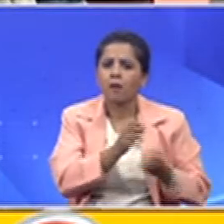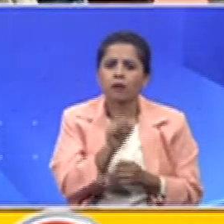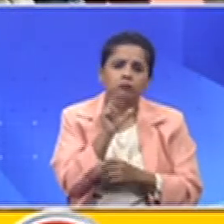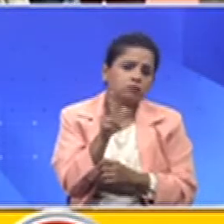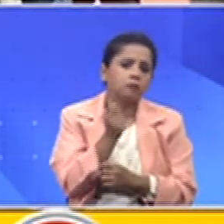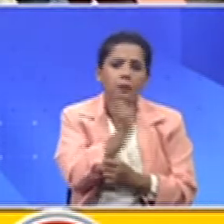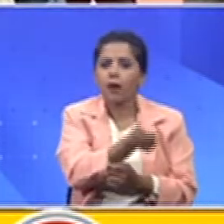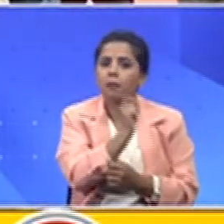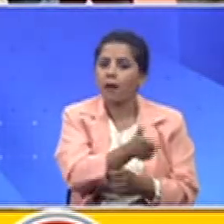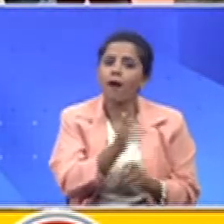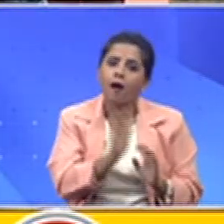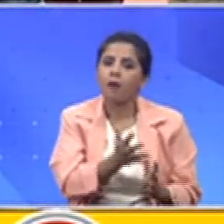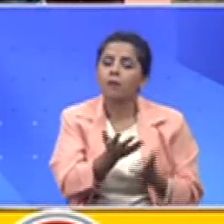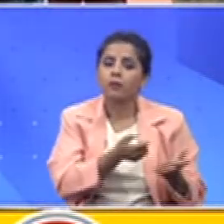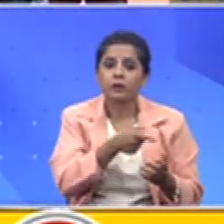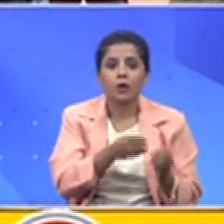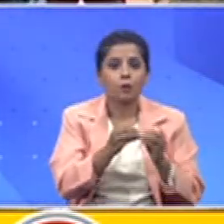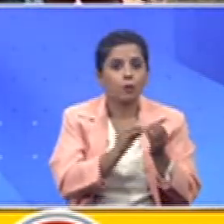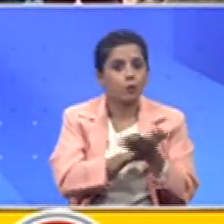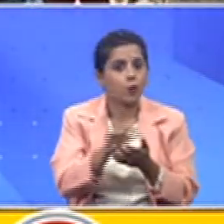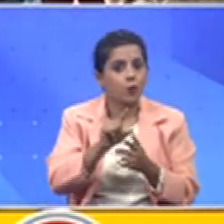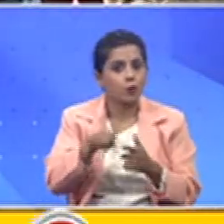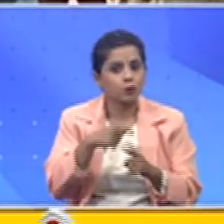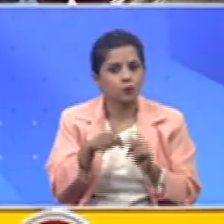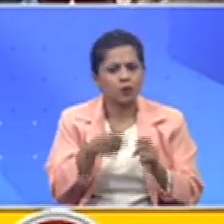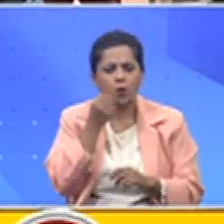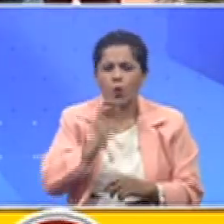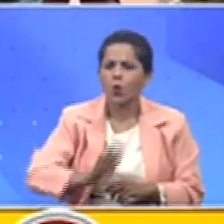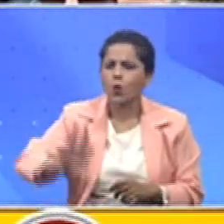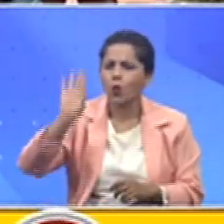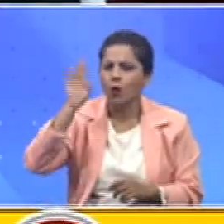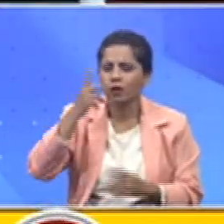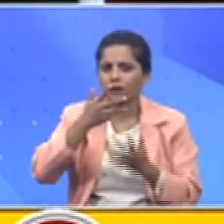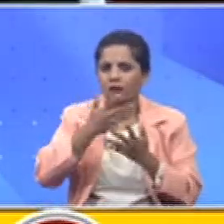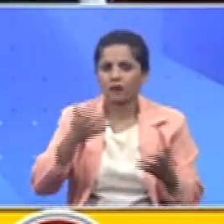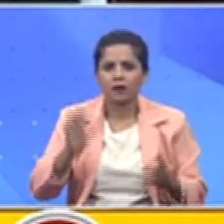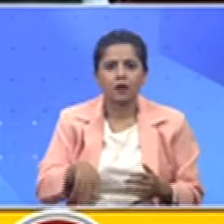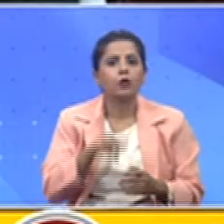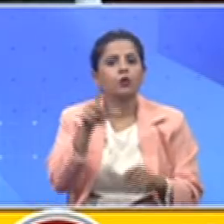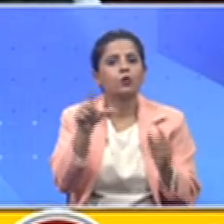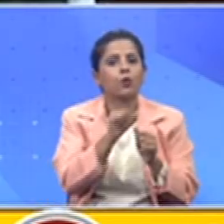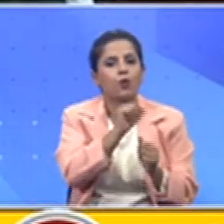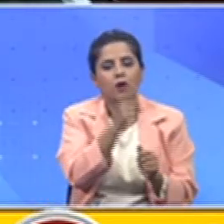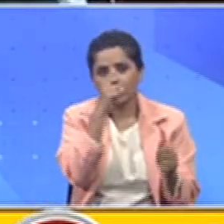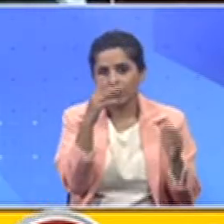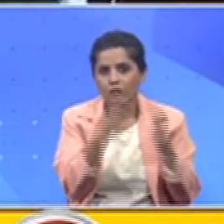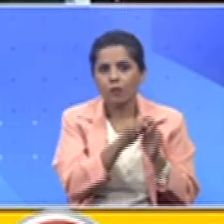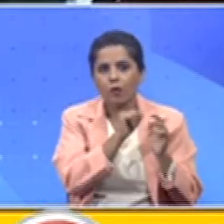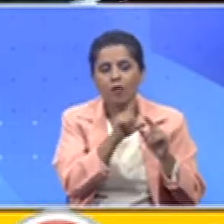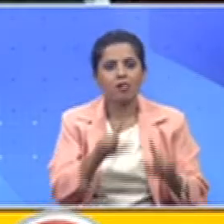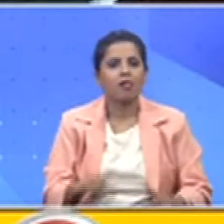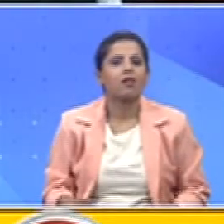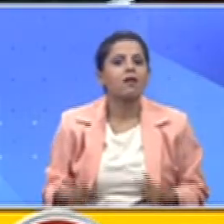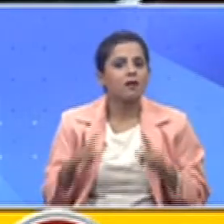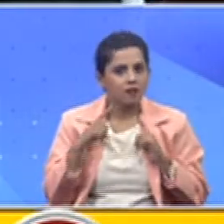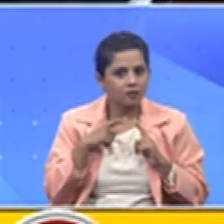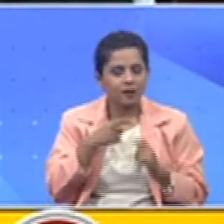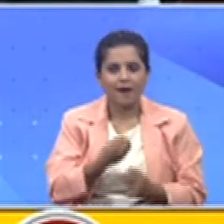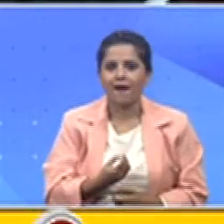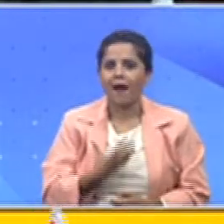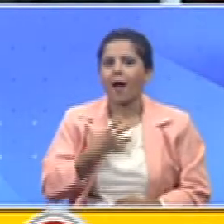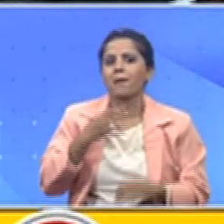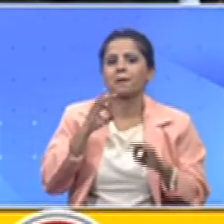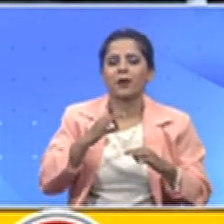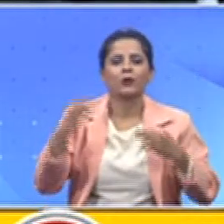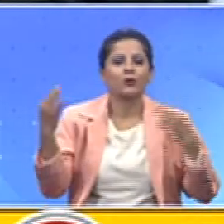हैं। भोजपत्र की यह प्राचीन विरासत उत्तराखंड की महिलाओं के जीवन में खुशहाली के